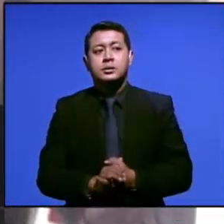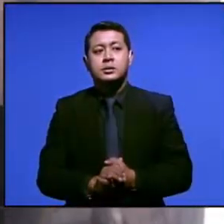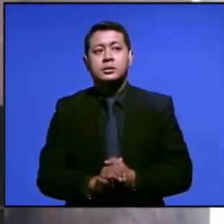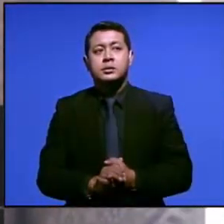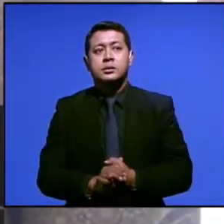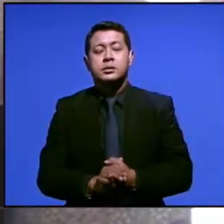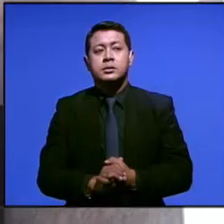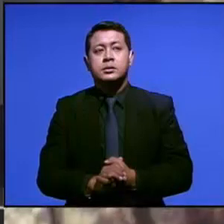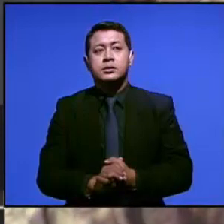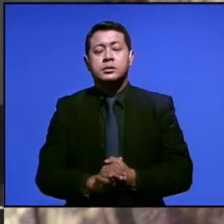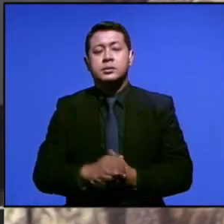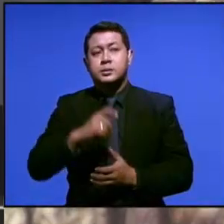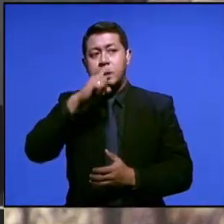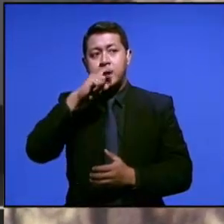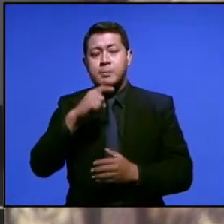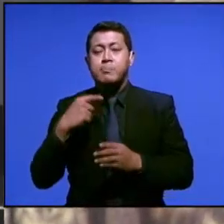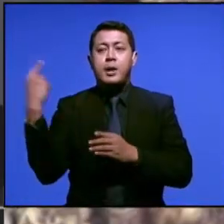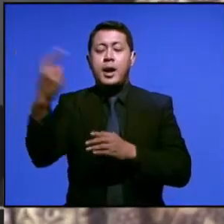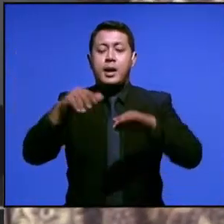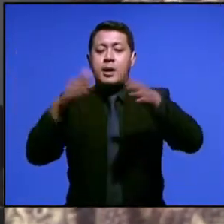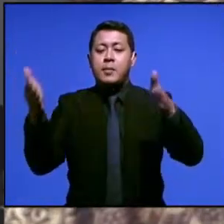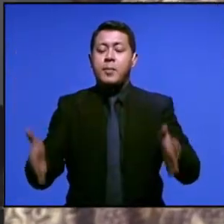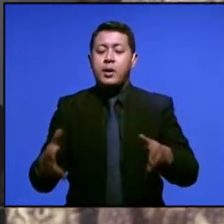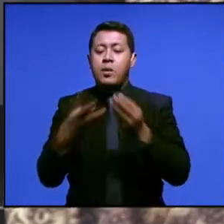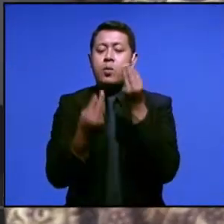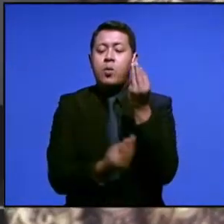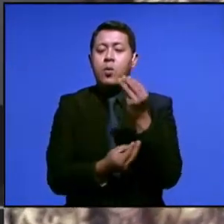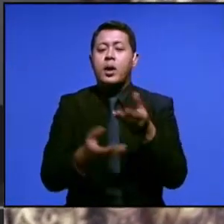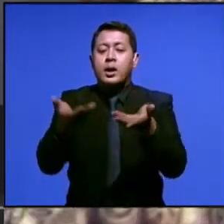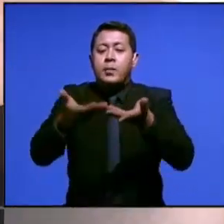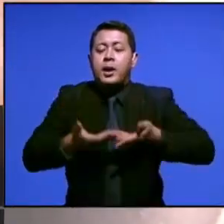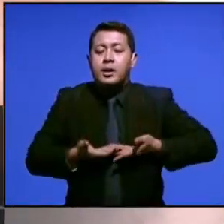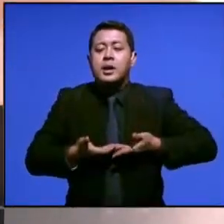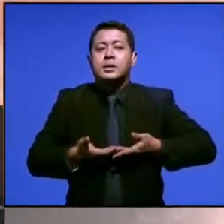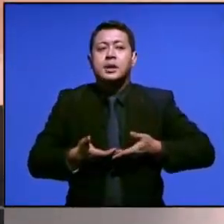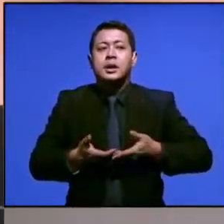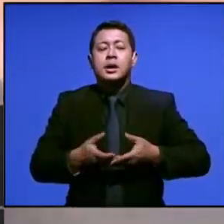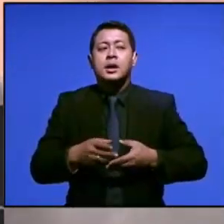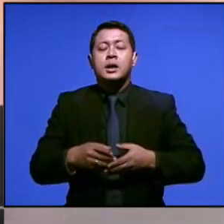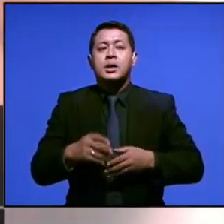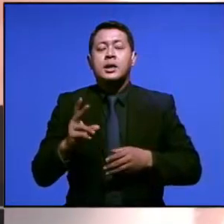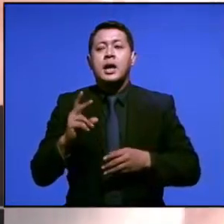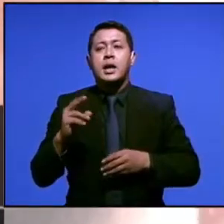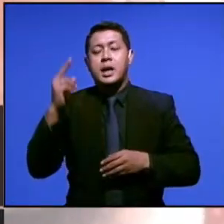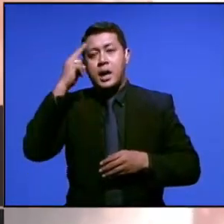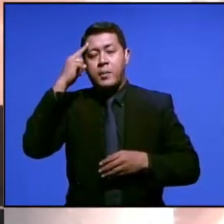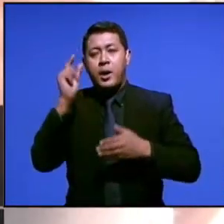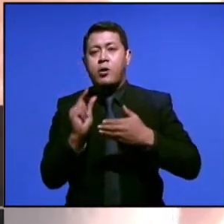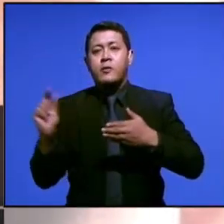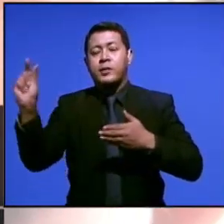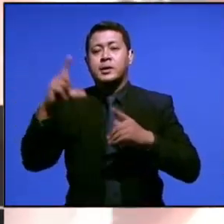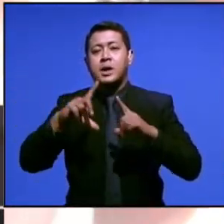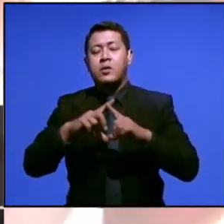Tangis haru pecah ketika sang ayah naik ke panggung wisuda untuk mewakili pengambilan ijazah dan piagam dari Rektor UIN Alauddin